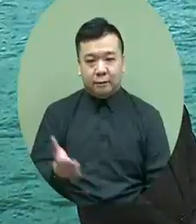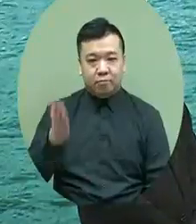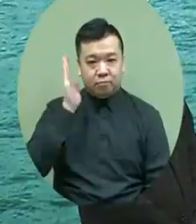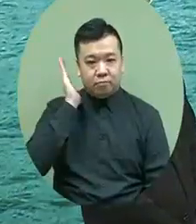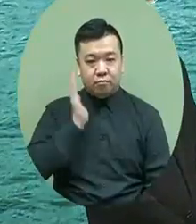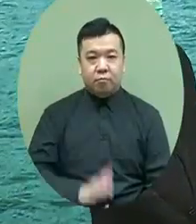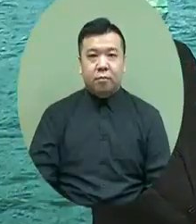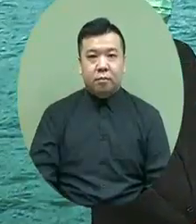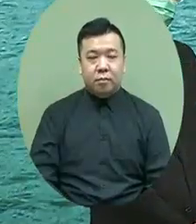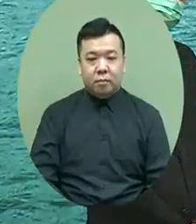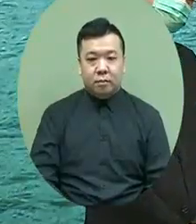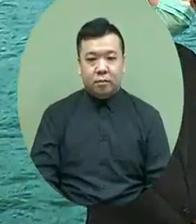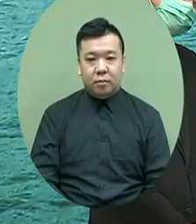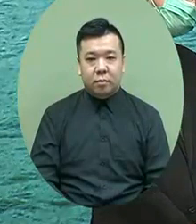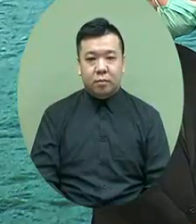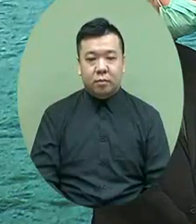士。